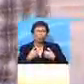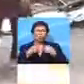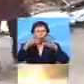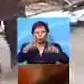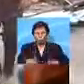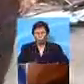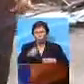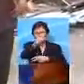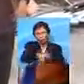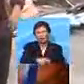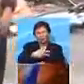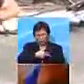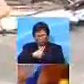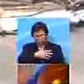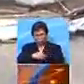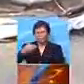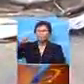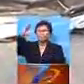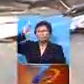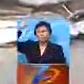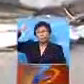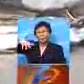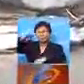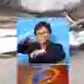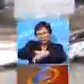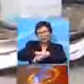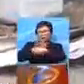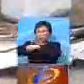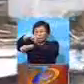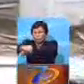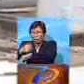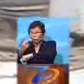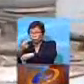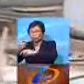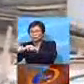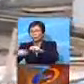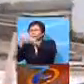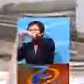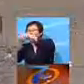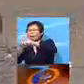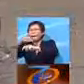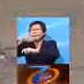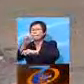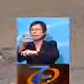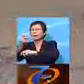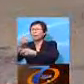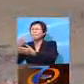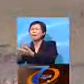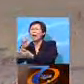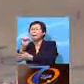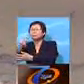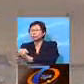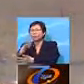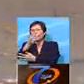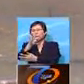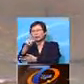warganegara Indonesia dan Myanmar ditahan manakala serbuan kedua di tapak pembinaan di Pekan Baru sungai petani seramai